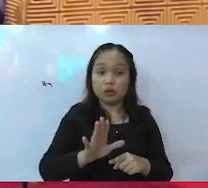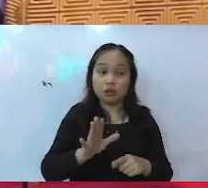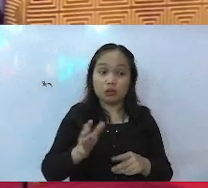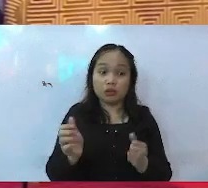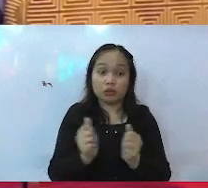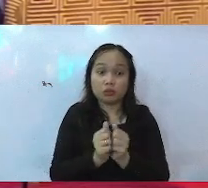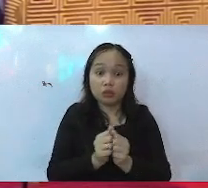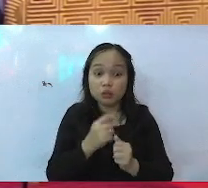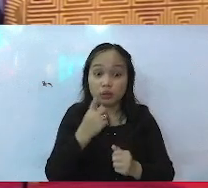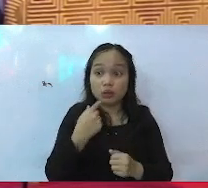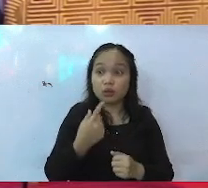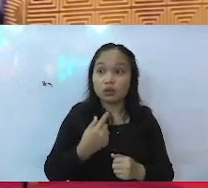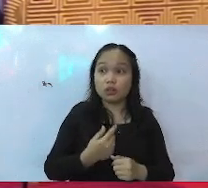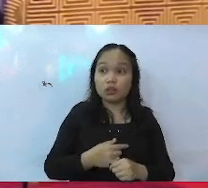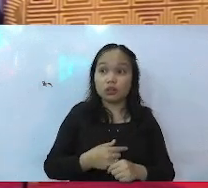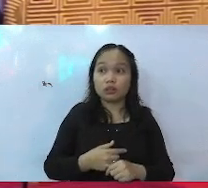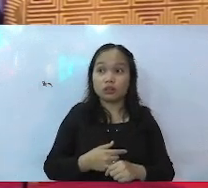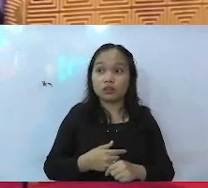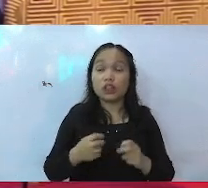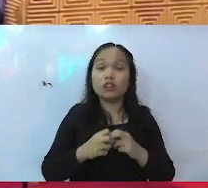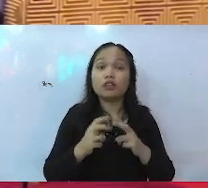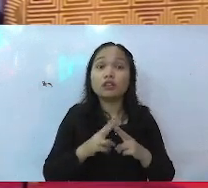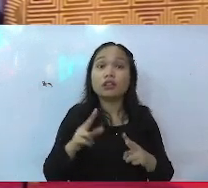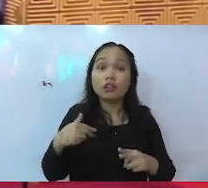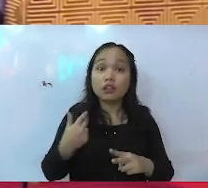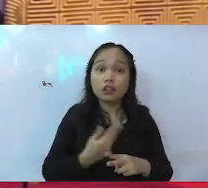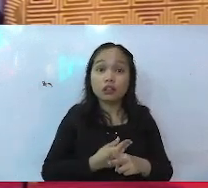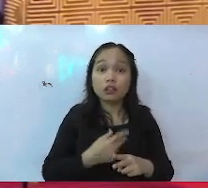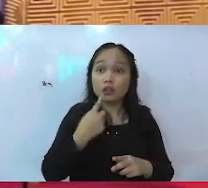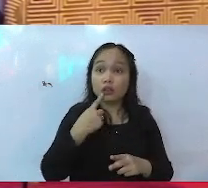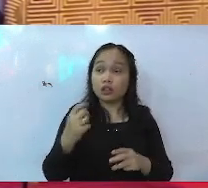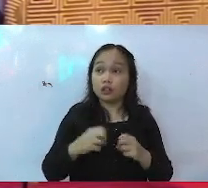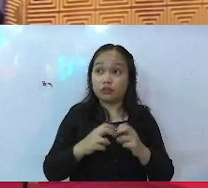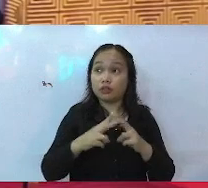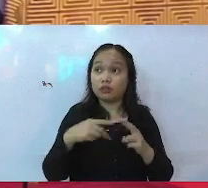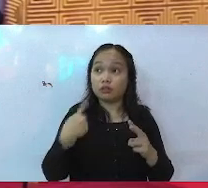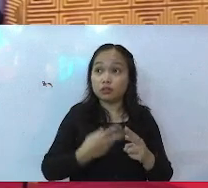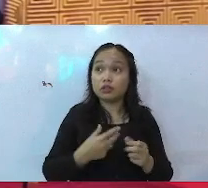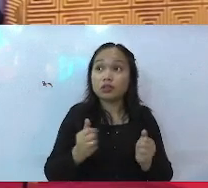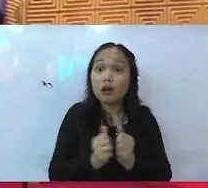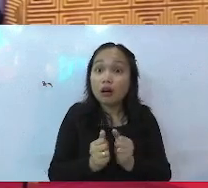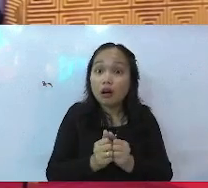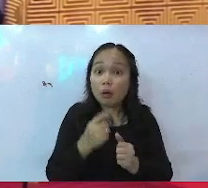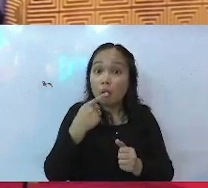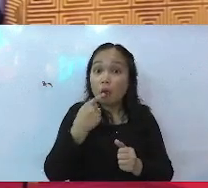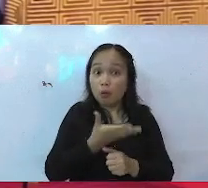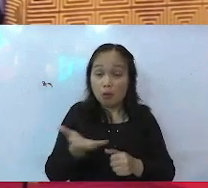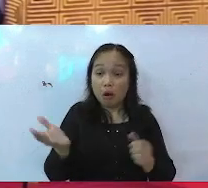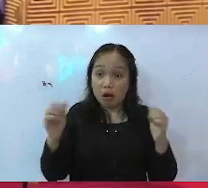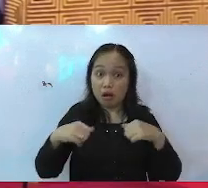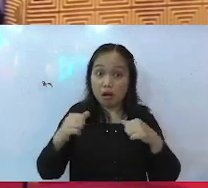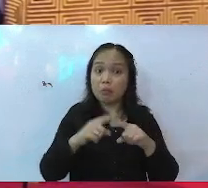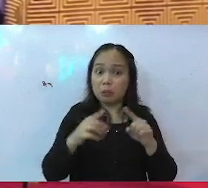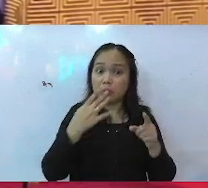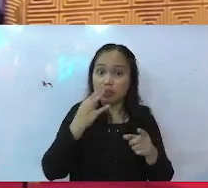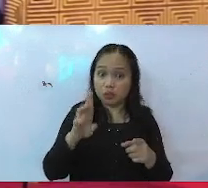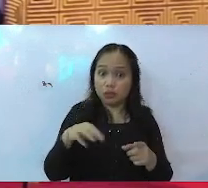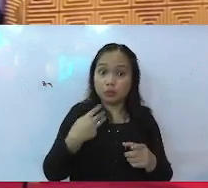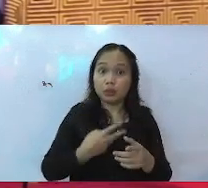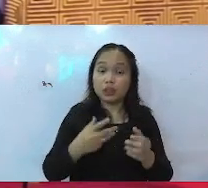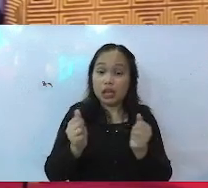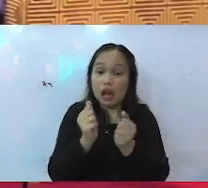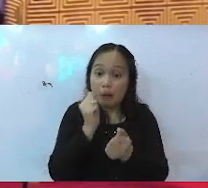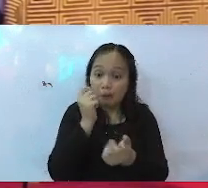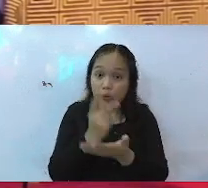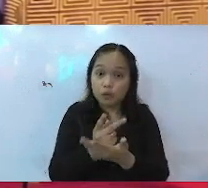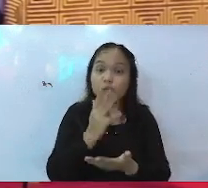kakamping makikita mo eh kahit sa amin eh kahit kami ang magiging kakampi mo eh mas magandang maging kakampi ang Panginoon o